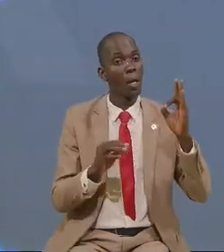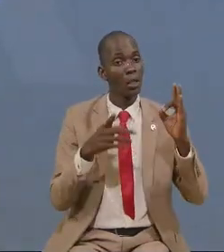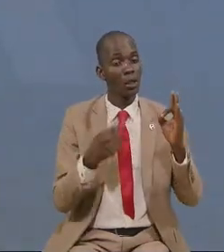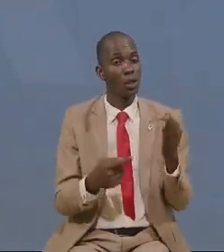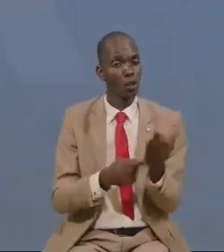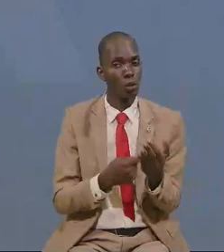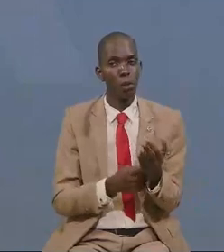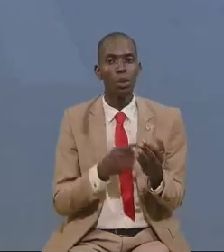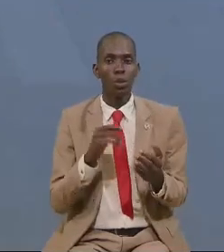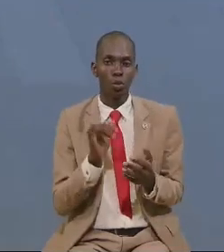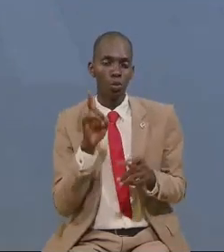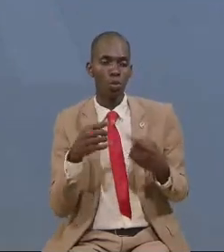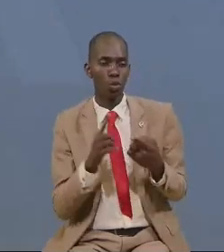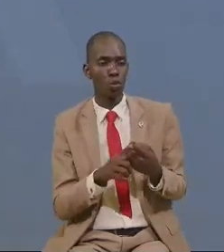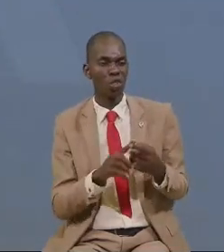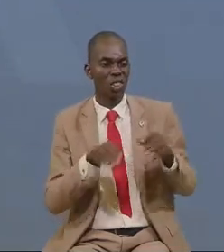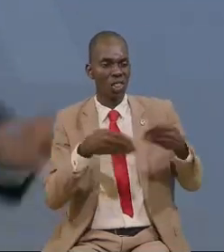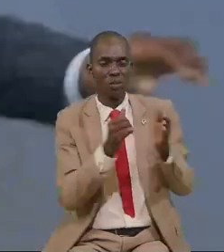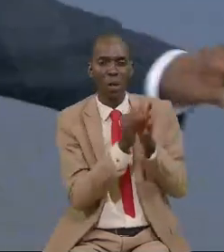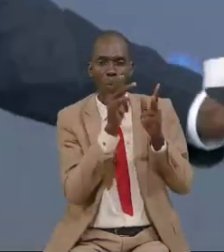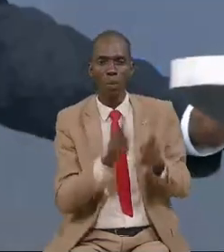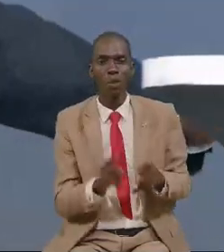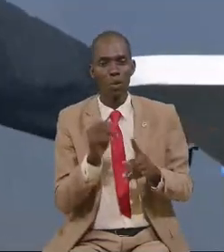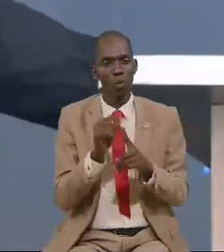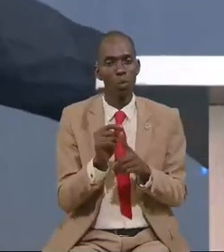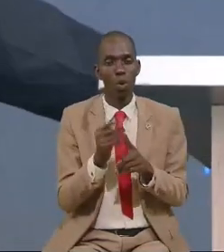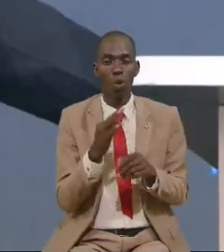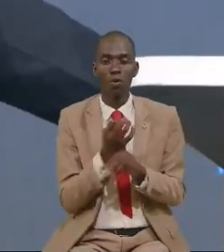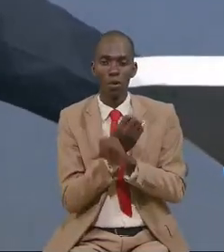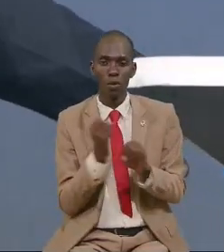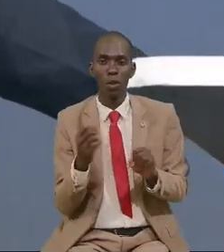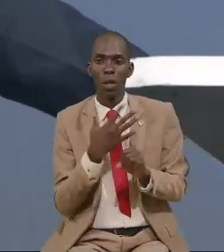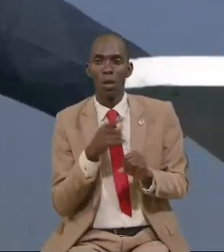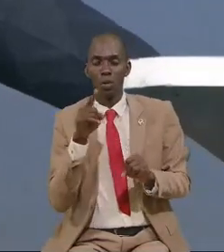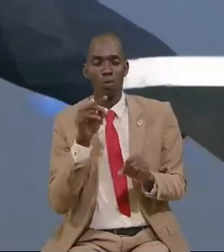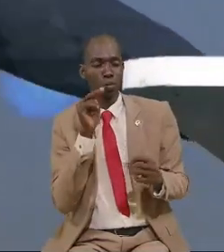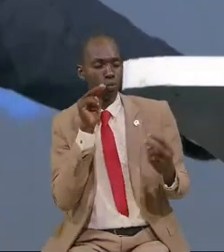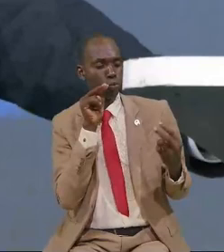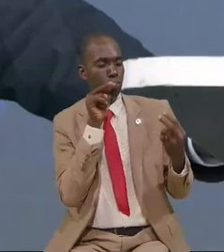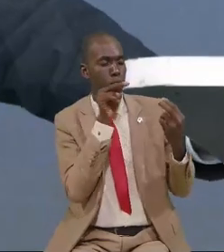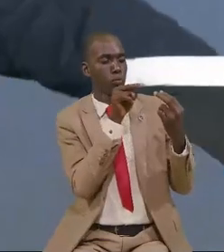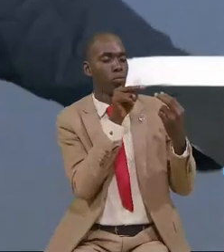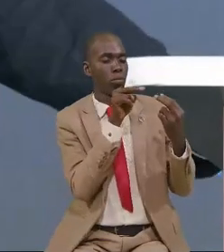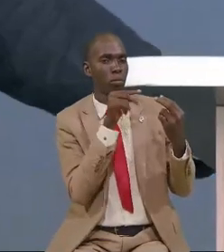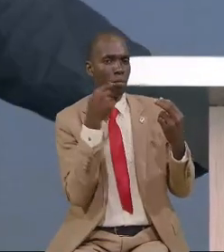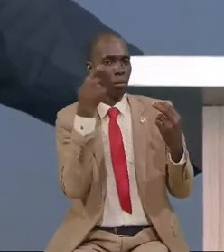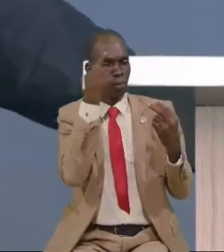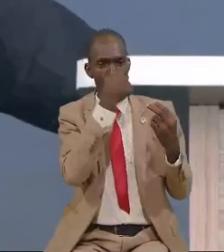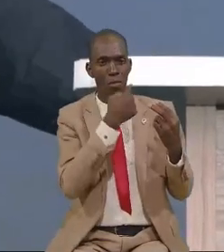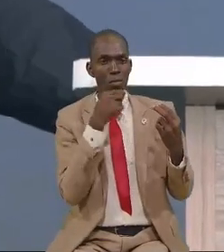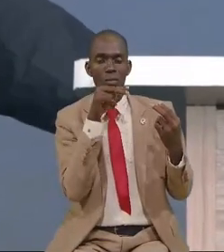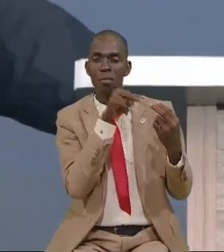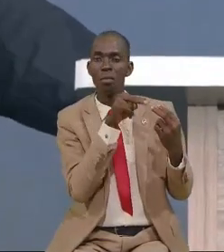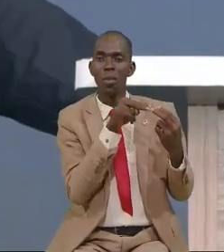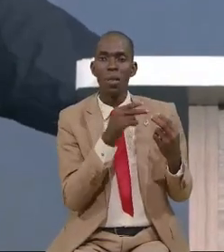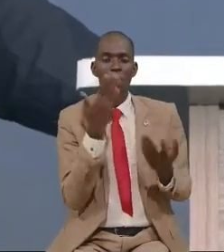Vous voulez peut-être lui donner l'évangile du salut. Vous regardez son visage. Son visage peut